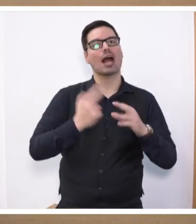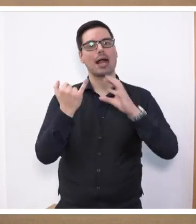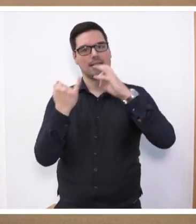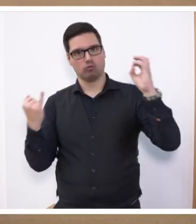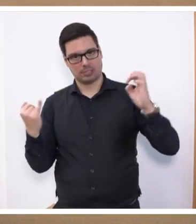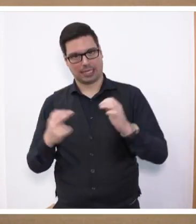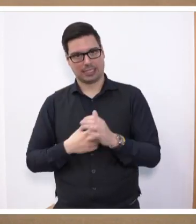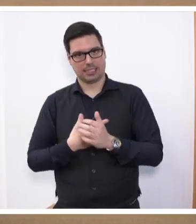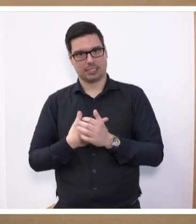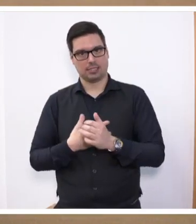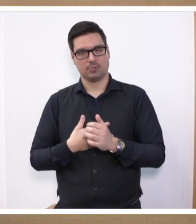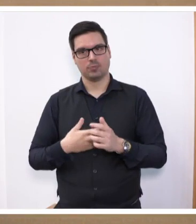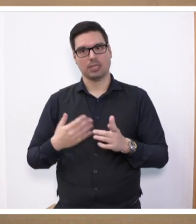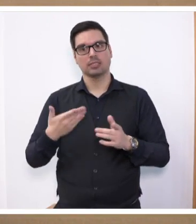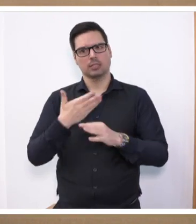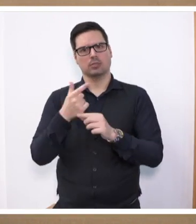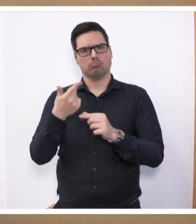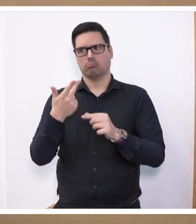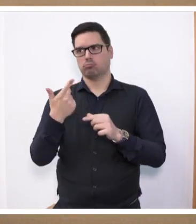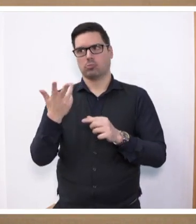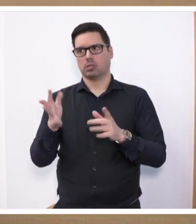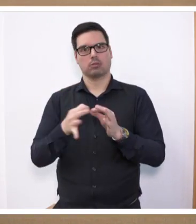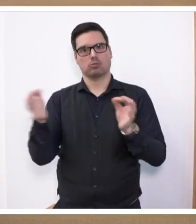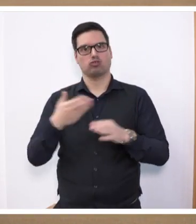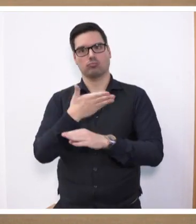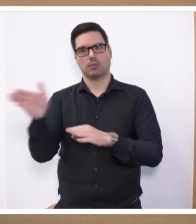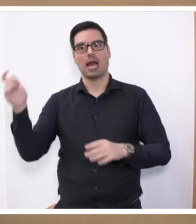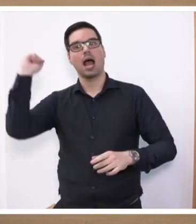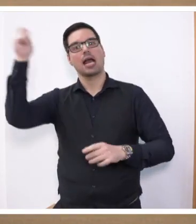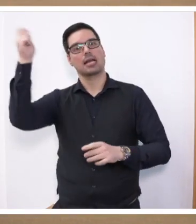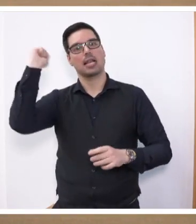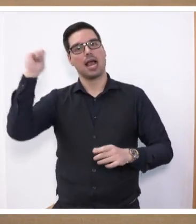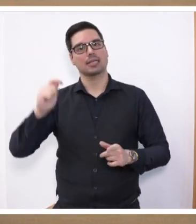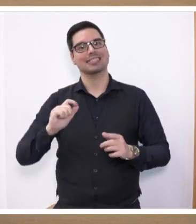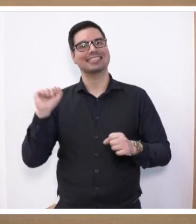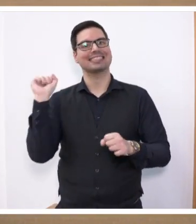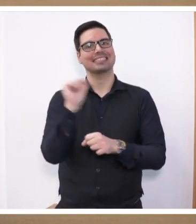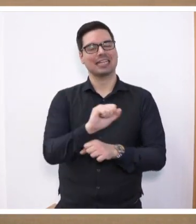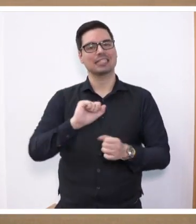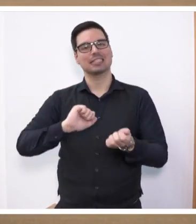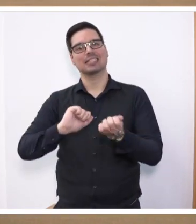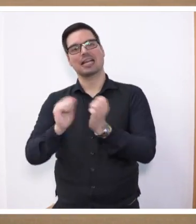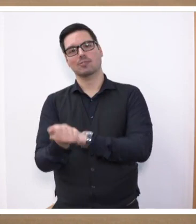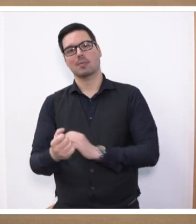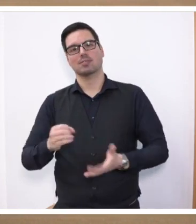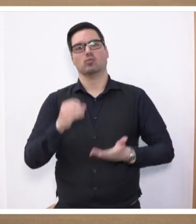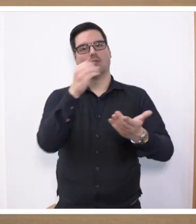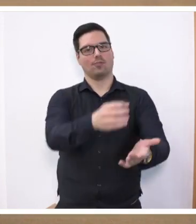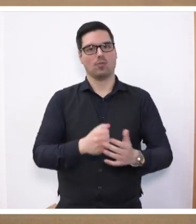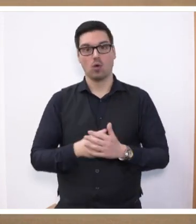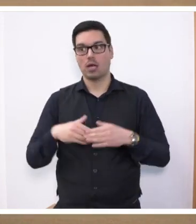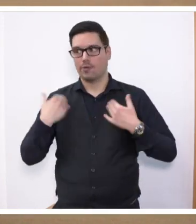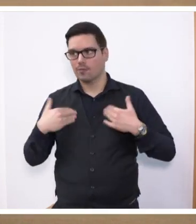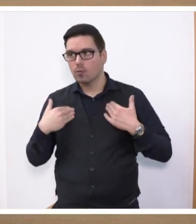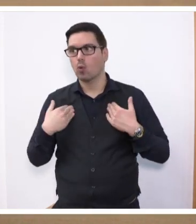Saarland und dann wenige Tage später eine mögliche Klage gegen den Transformationsfonds in den Raum gestellt haben. Ich bin froh